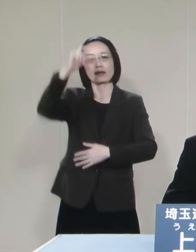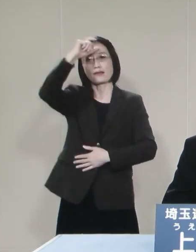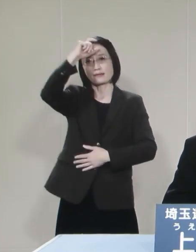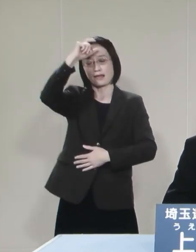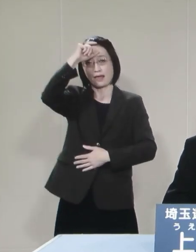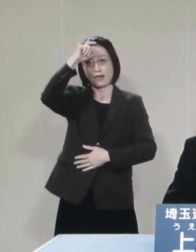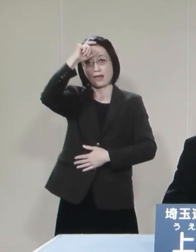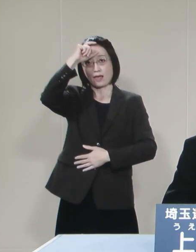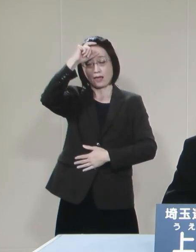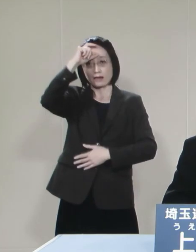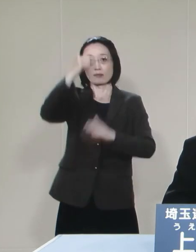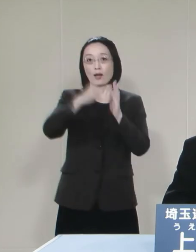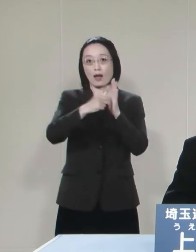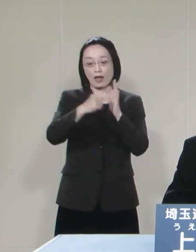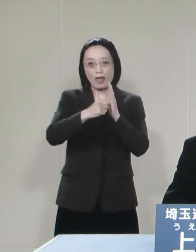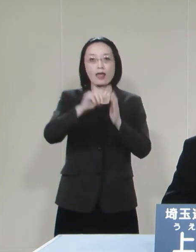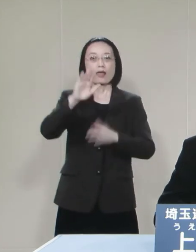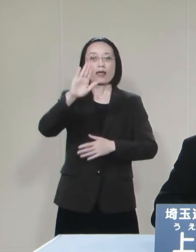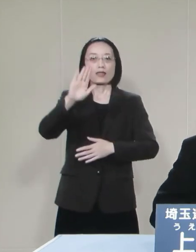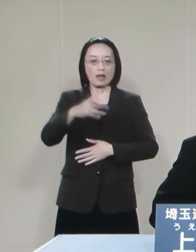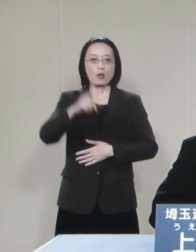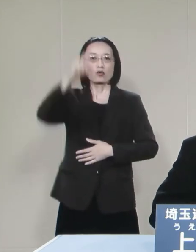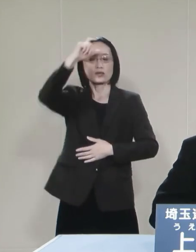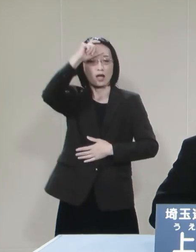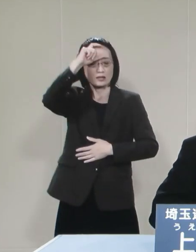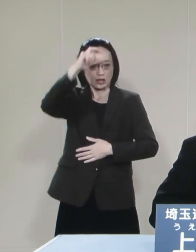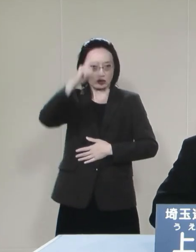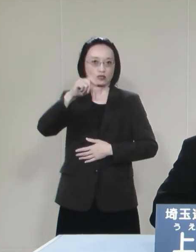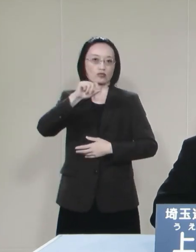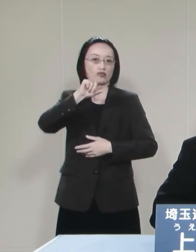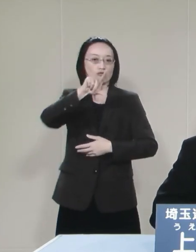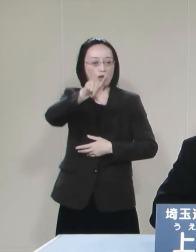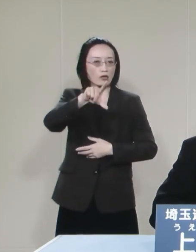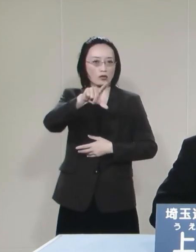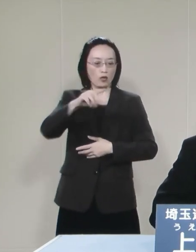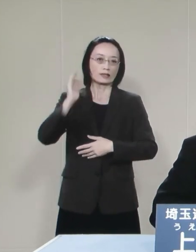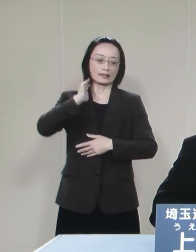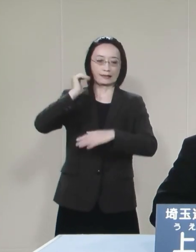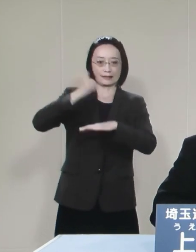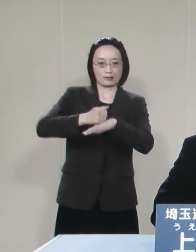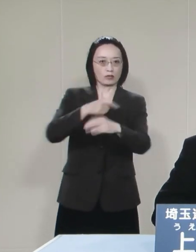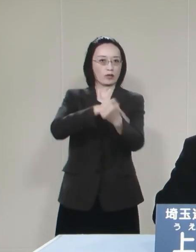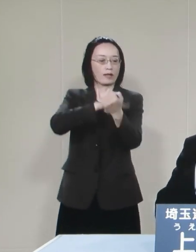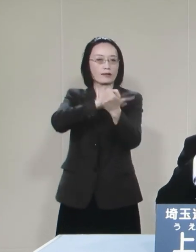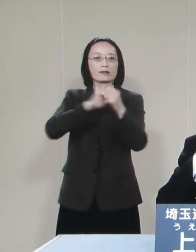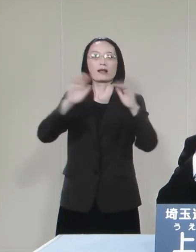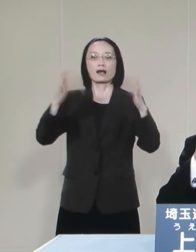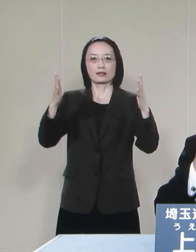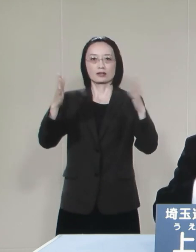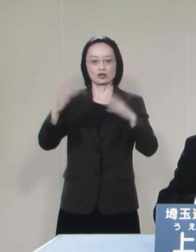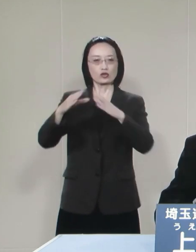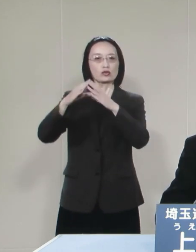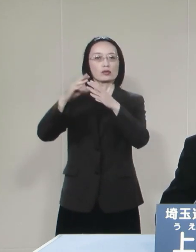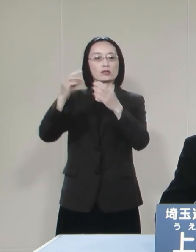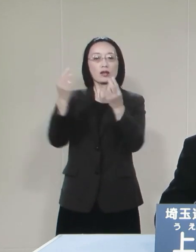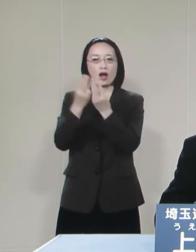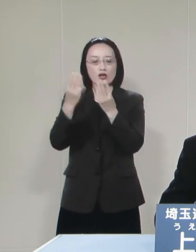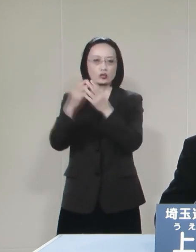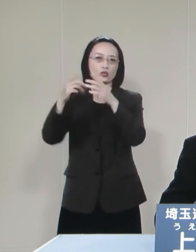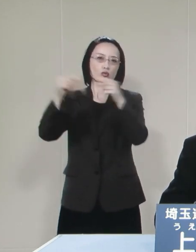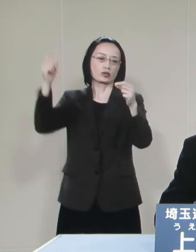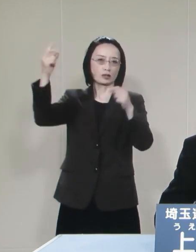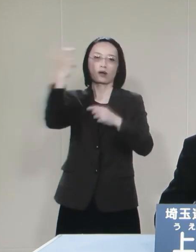ながら警察官の増員は知事の権限でできないです。国が定数を管理しています